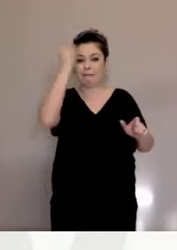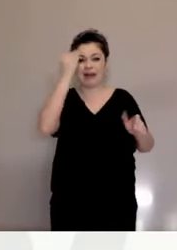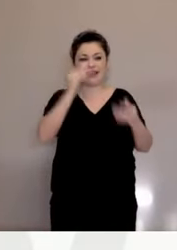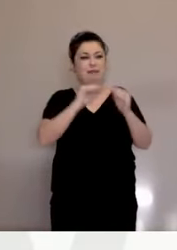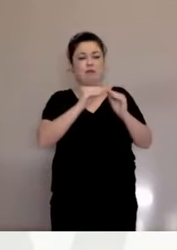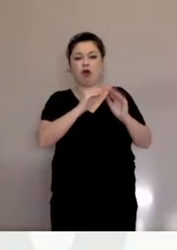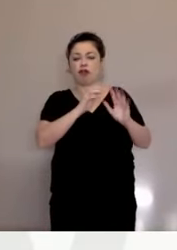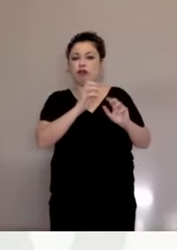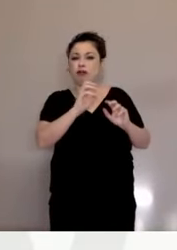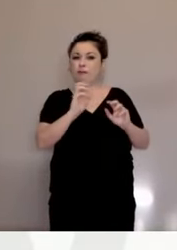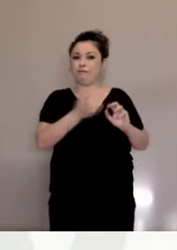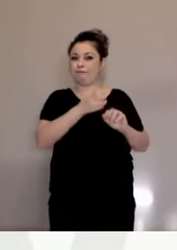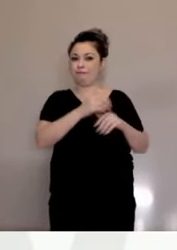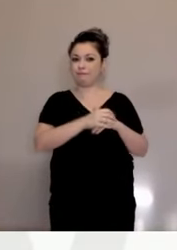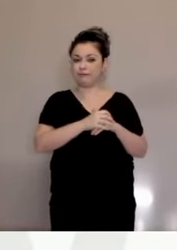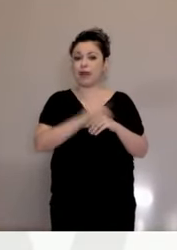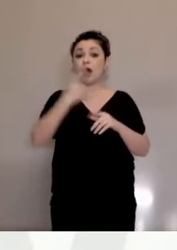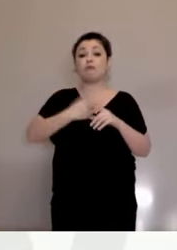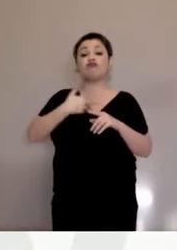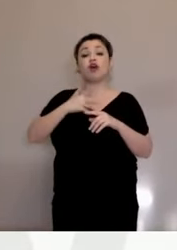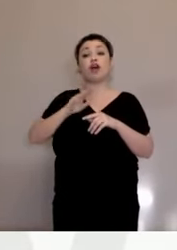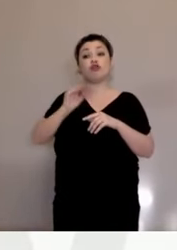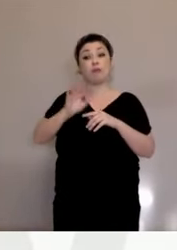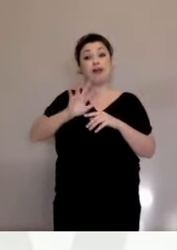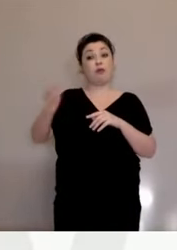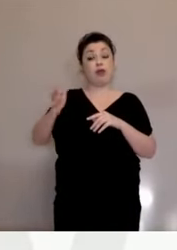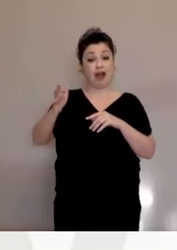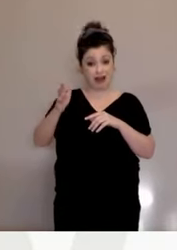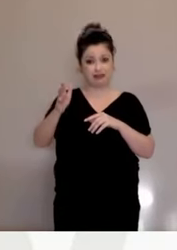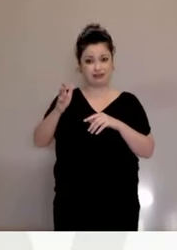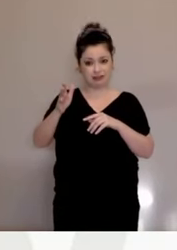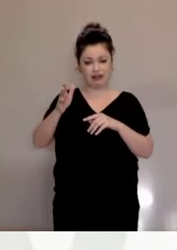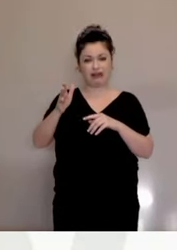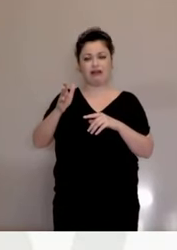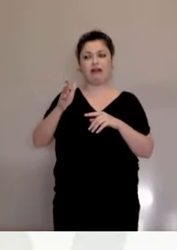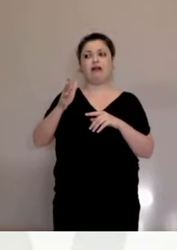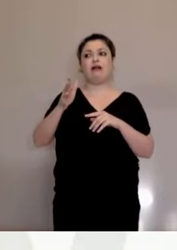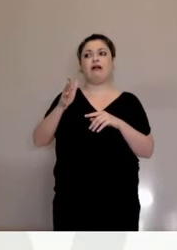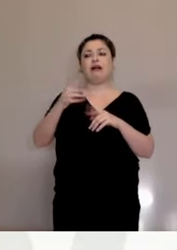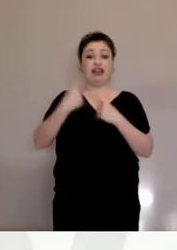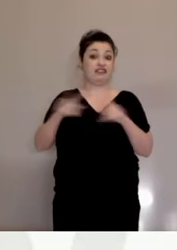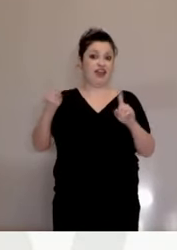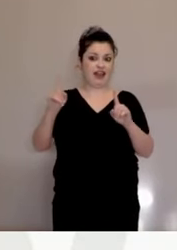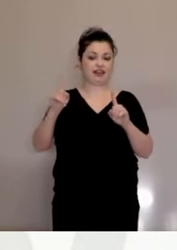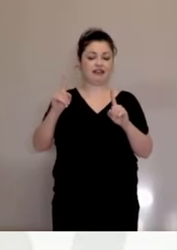Poi viene un'altra domanda che di tutto differente,